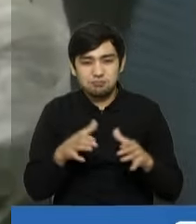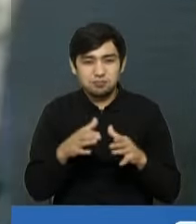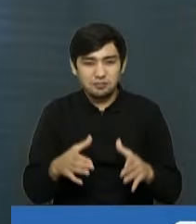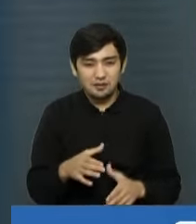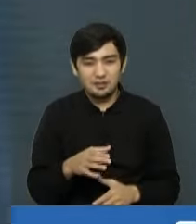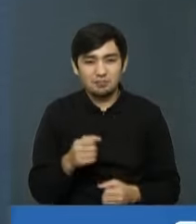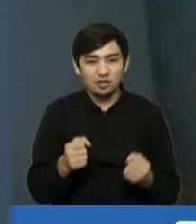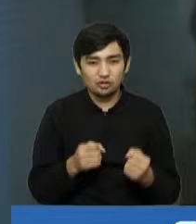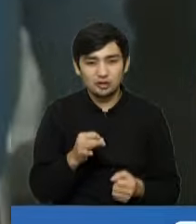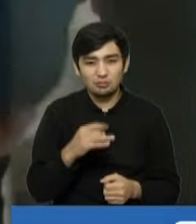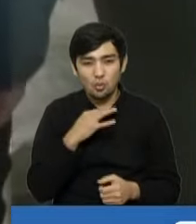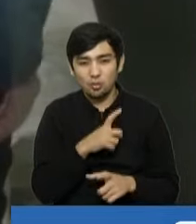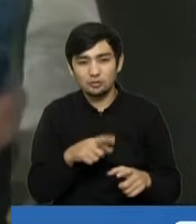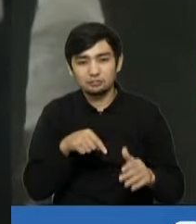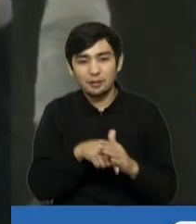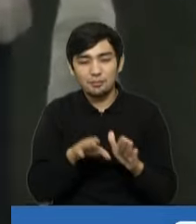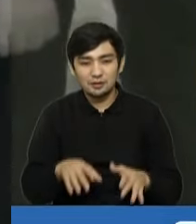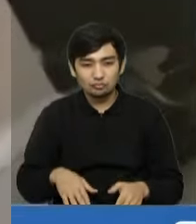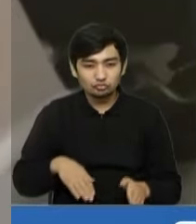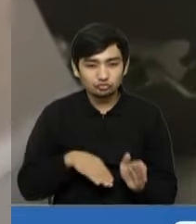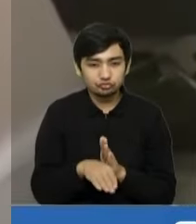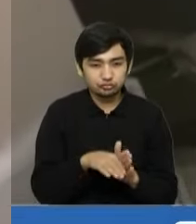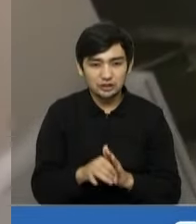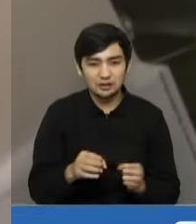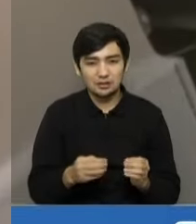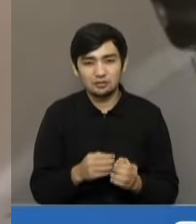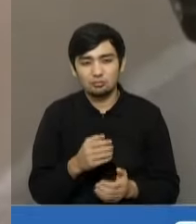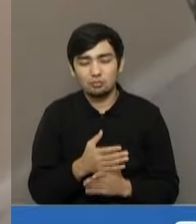көпшіліктің арасына кіріп кетіп, нәтижесінде ондаған адам ажал